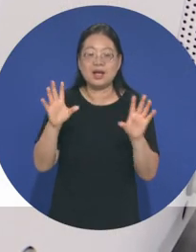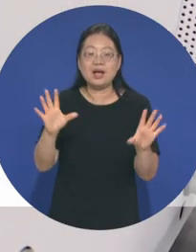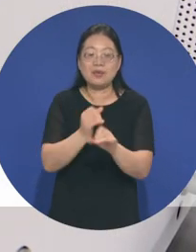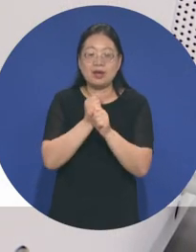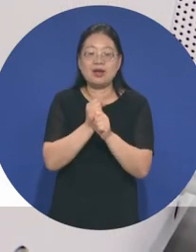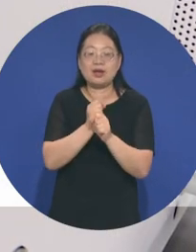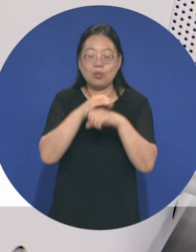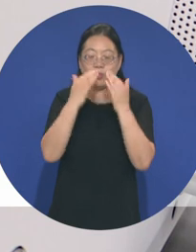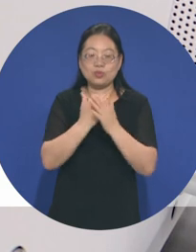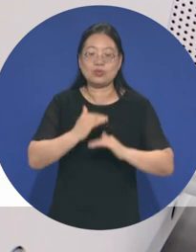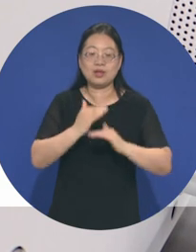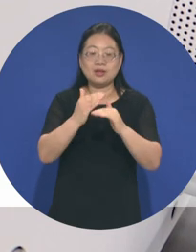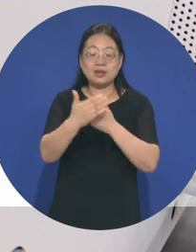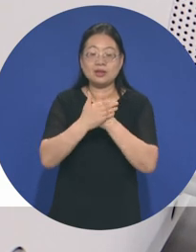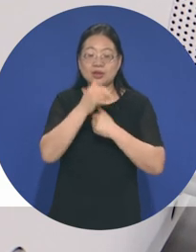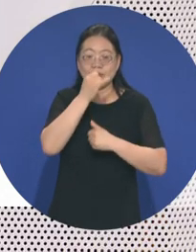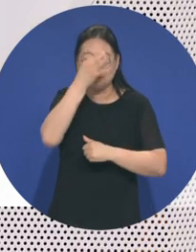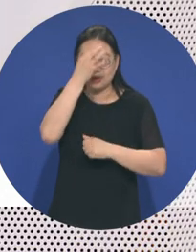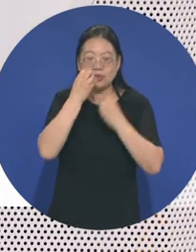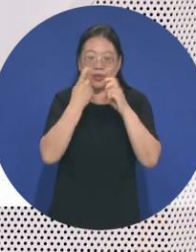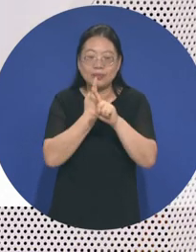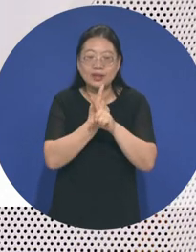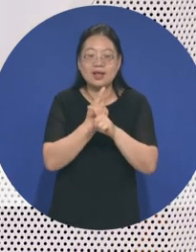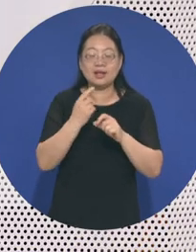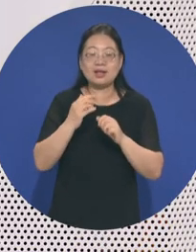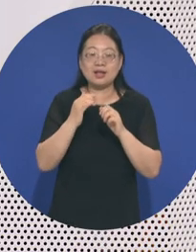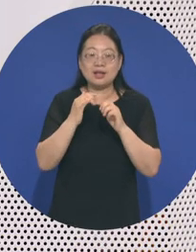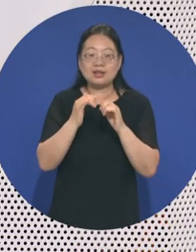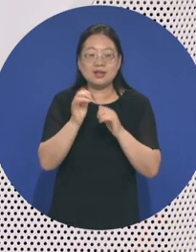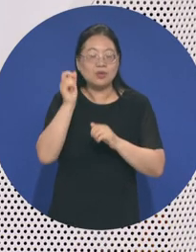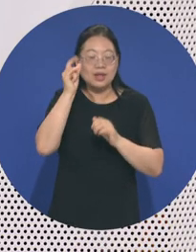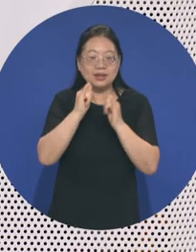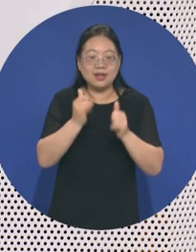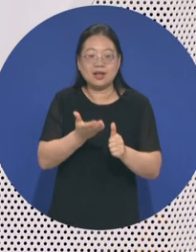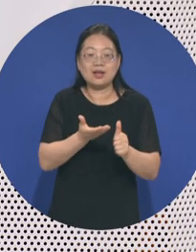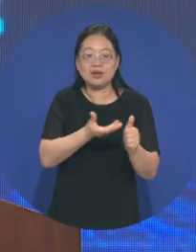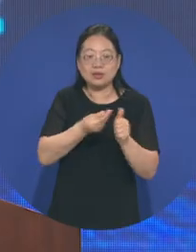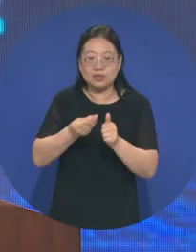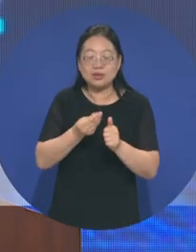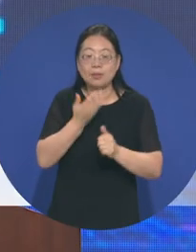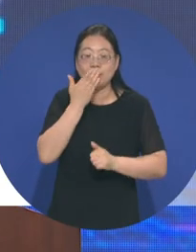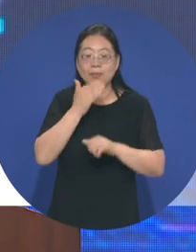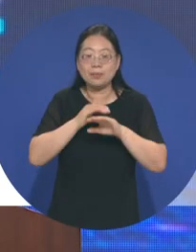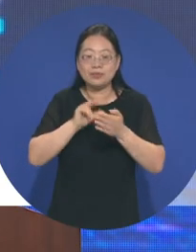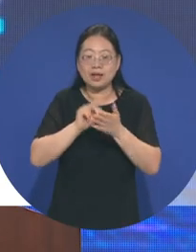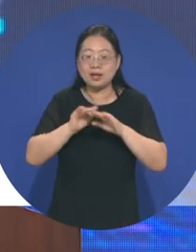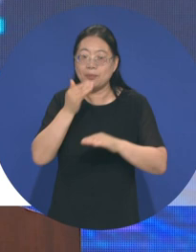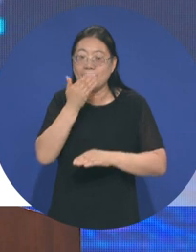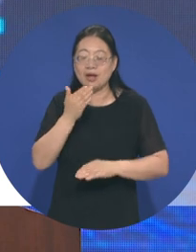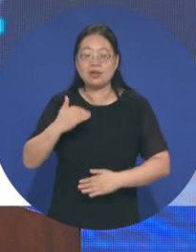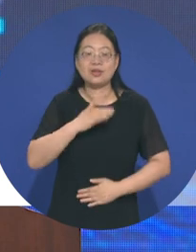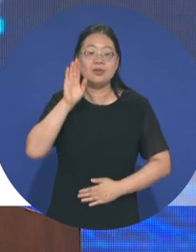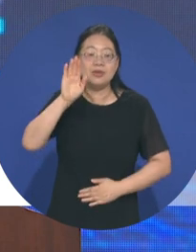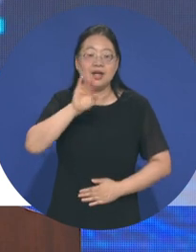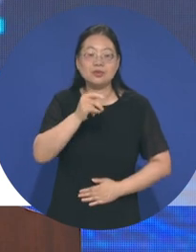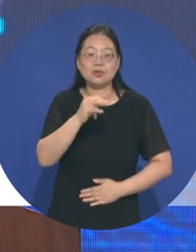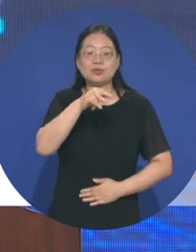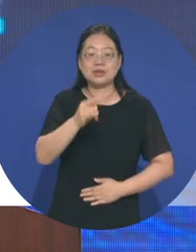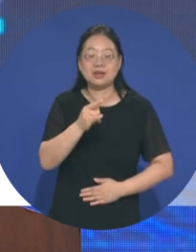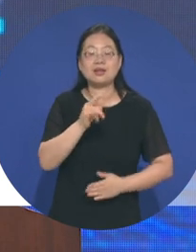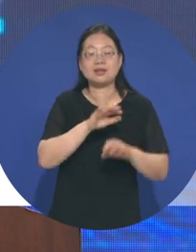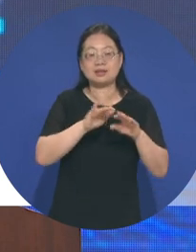걸욀 지원받을 수 있고 기술 혁신과 인재 확보 고충도 해소할 수 있습니다. 우리의 미래는 반도체에 답이